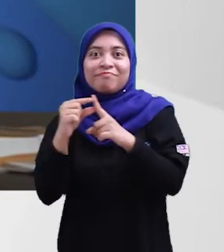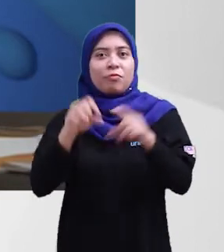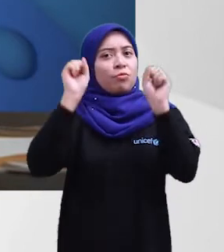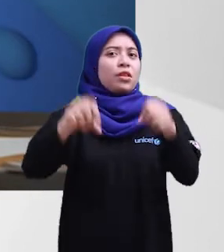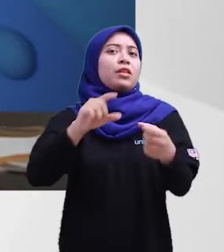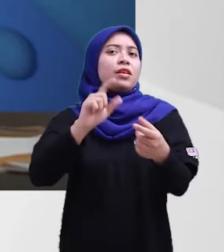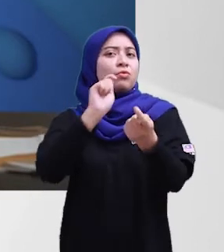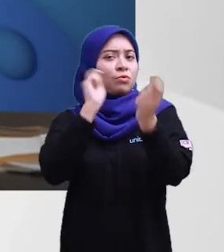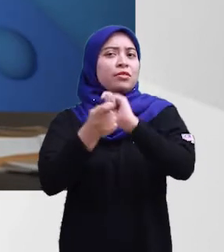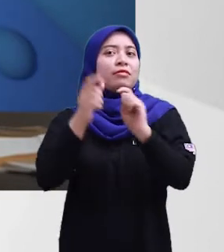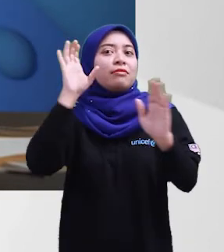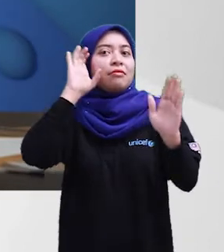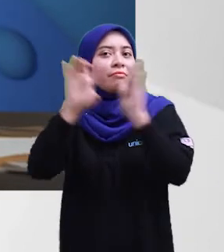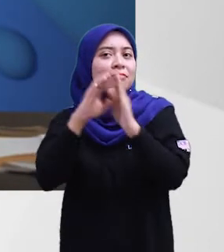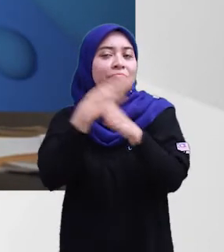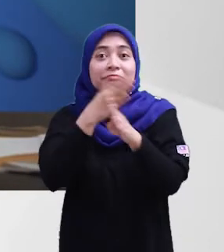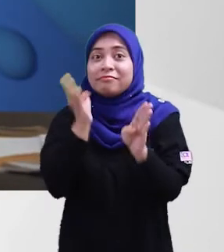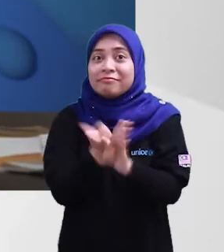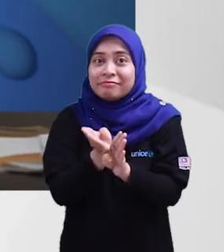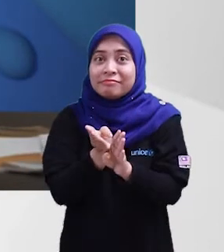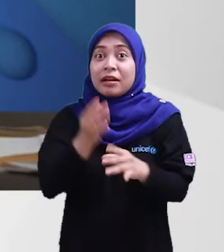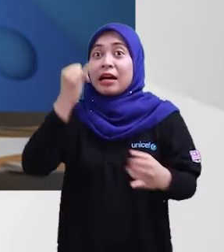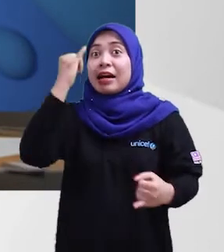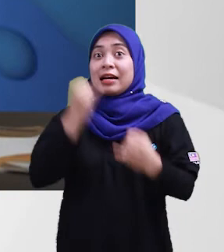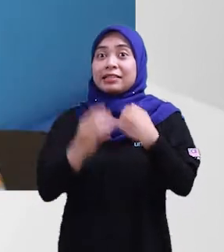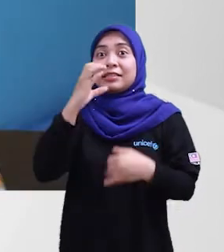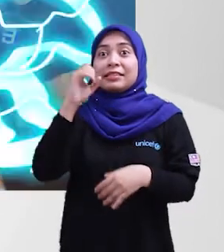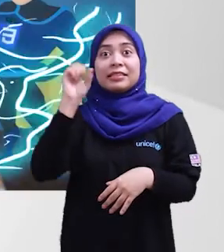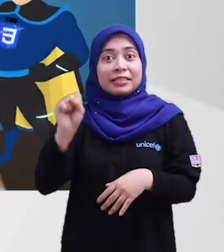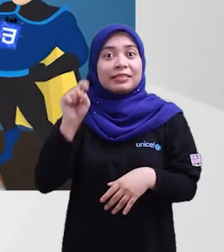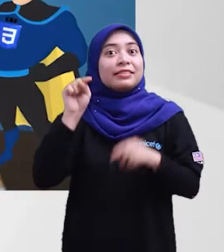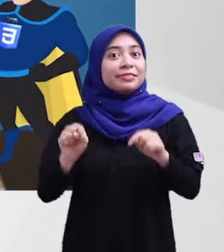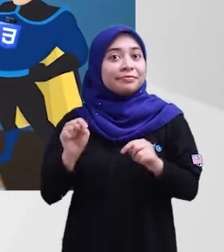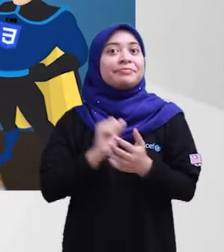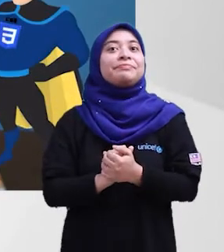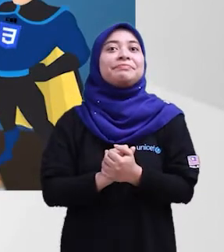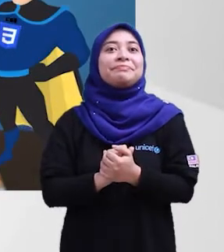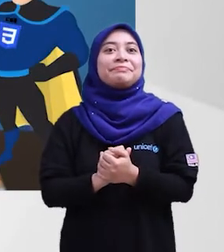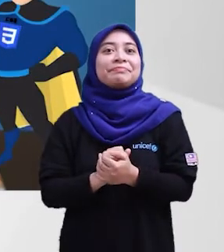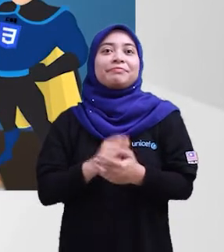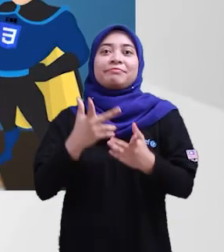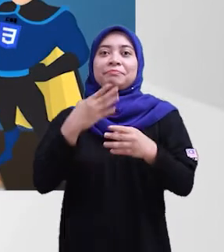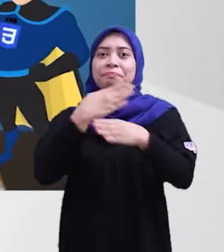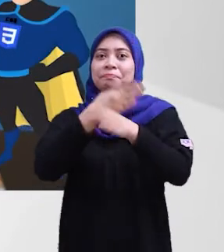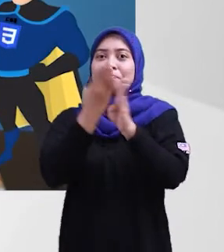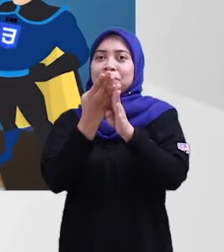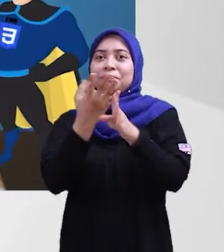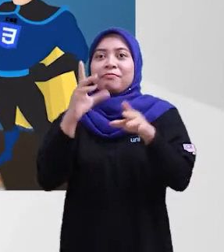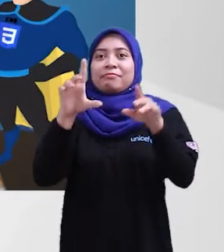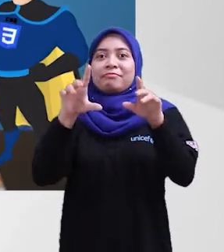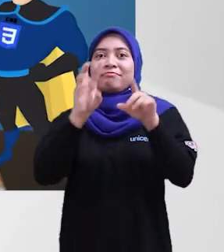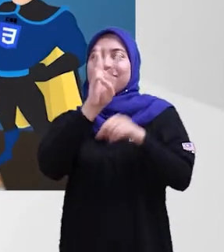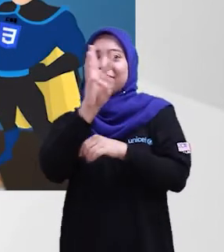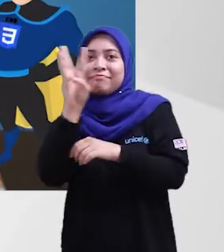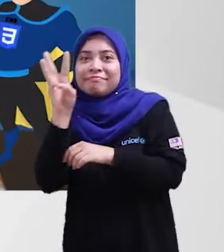perkataan, malahan ia juga boleh menukar rupa bentuk image seperti ini. Akhir kata, CSS adalah amat berkuasa untuk